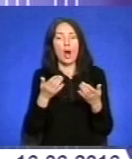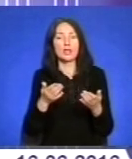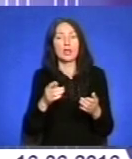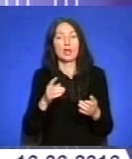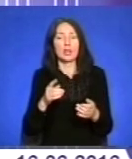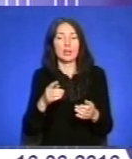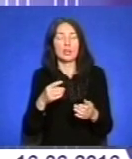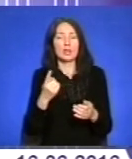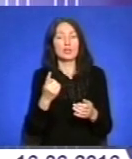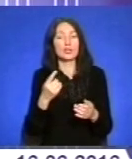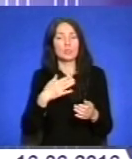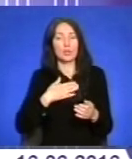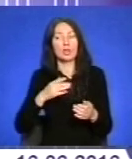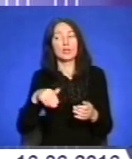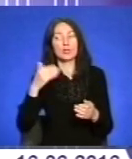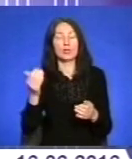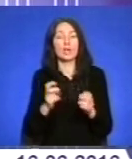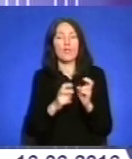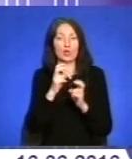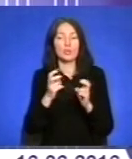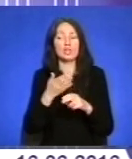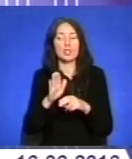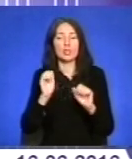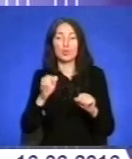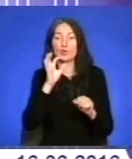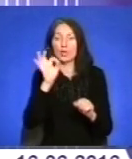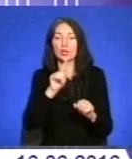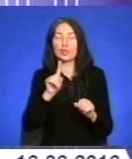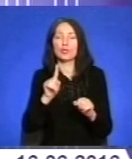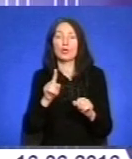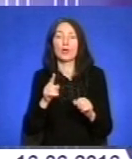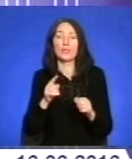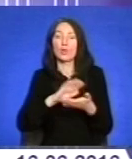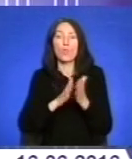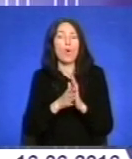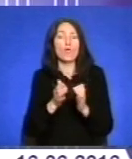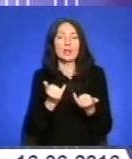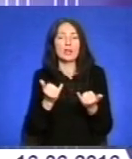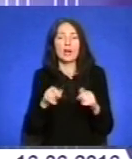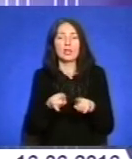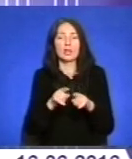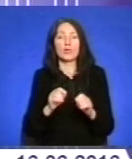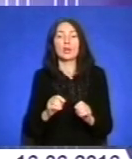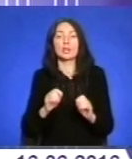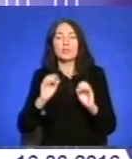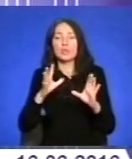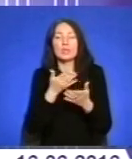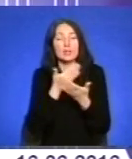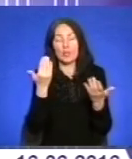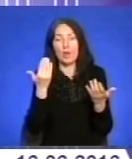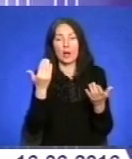сторони виробничої частини, то можу сказати, що передумов для цих скачків немає, вони абсолютно відсутні. І